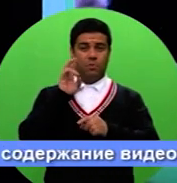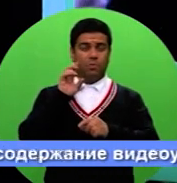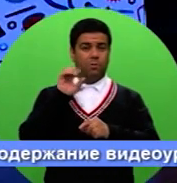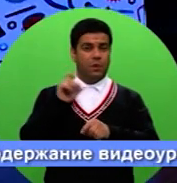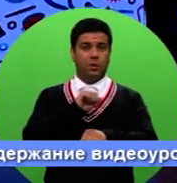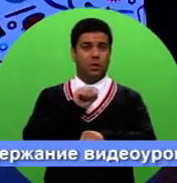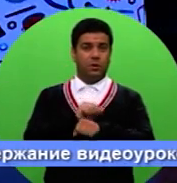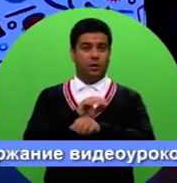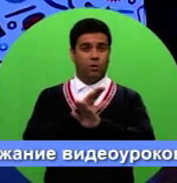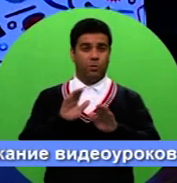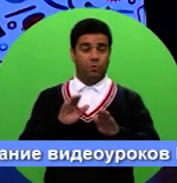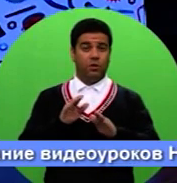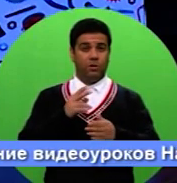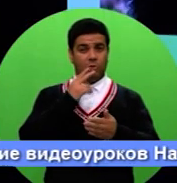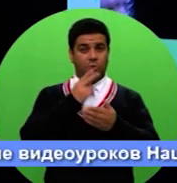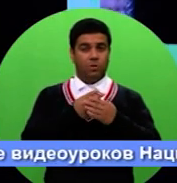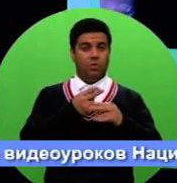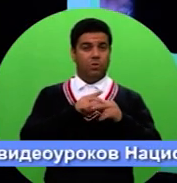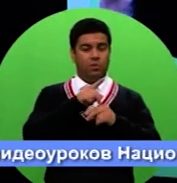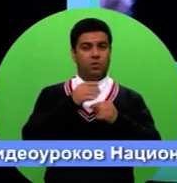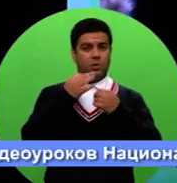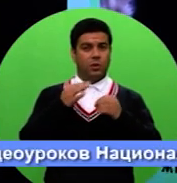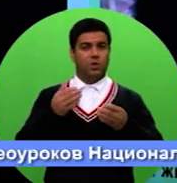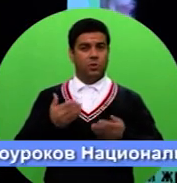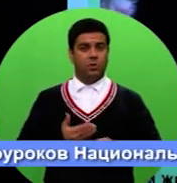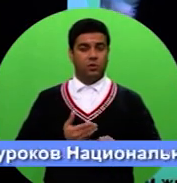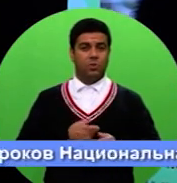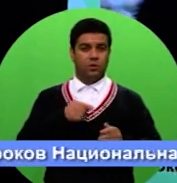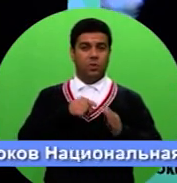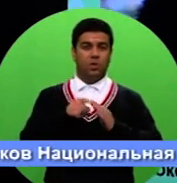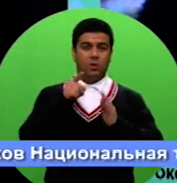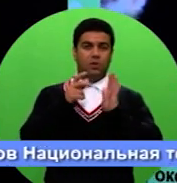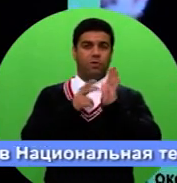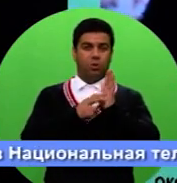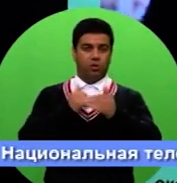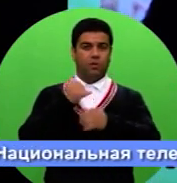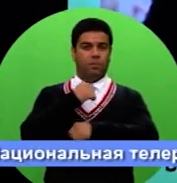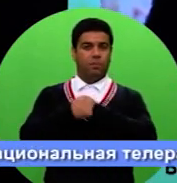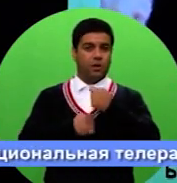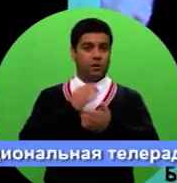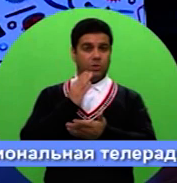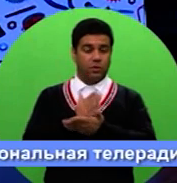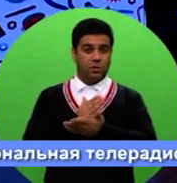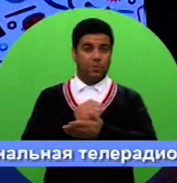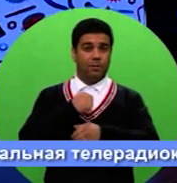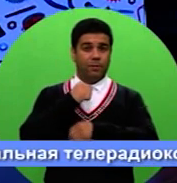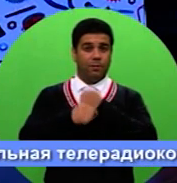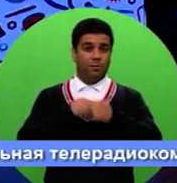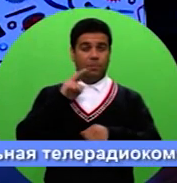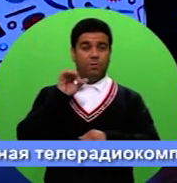переставая. Панда относится к редким животным, и в дикой природе живут не более 1800 панд.